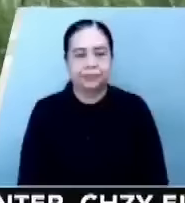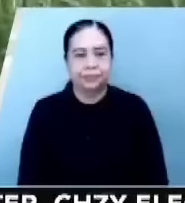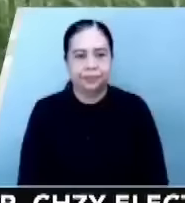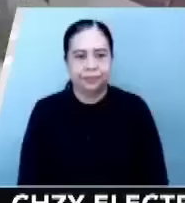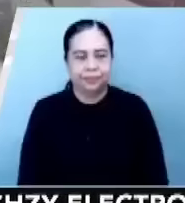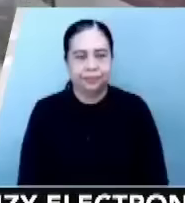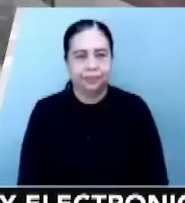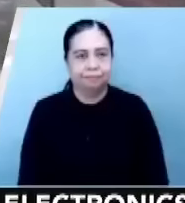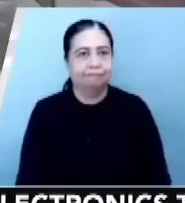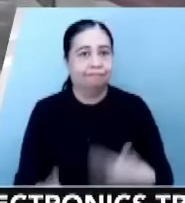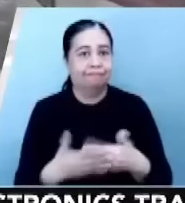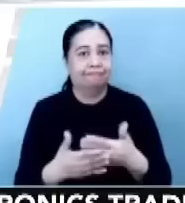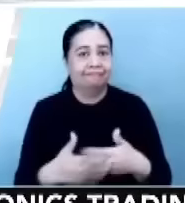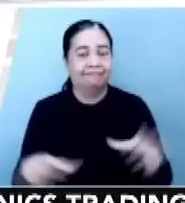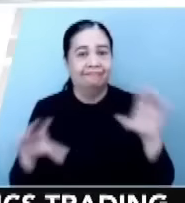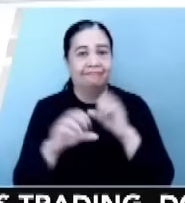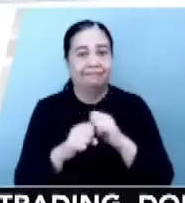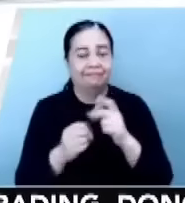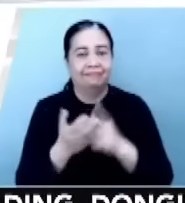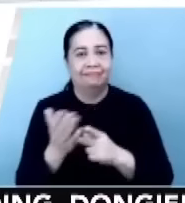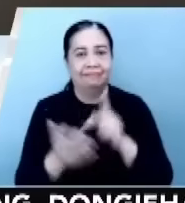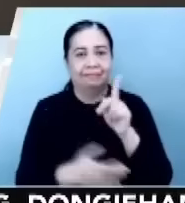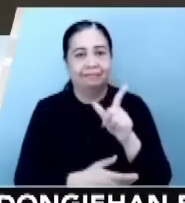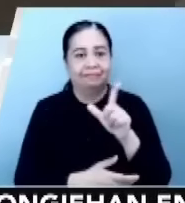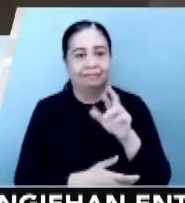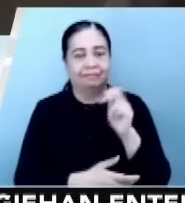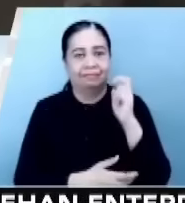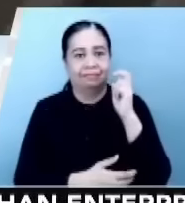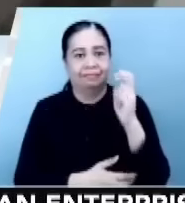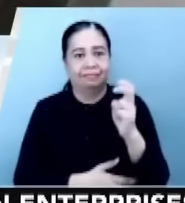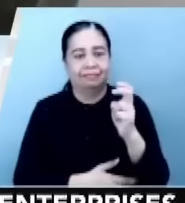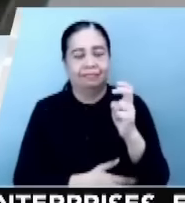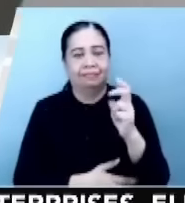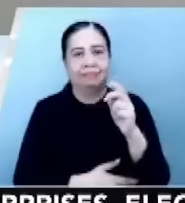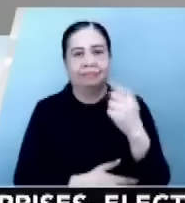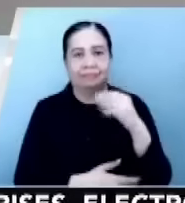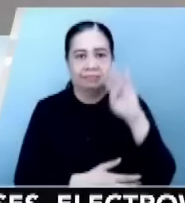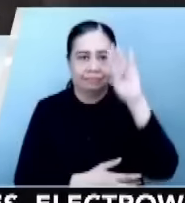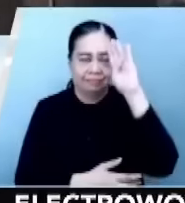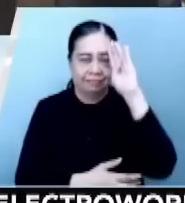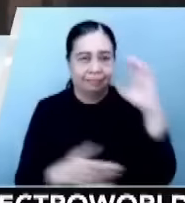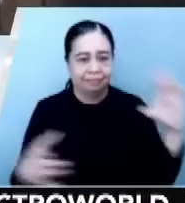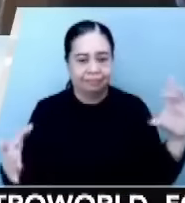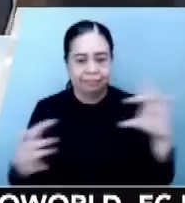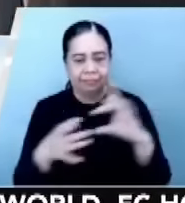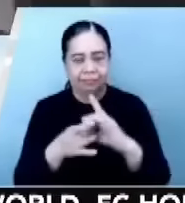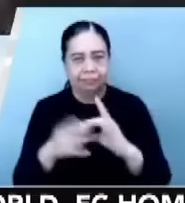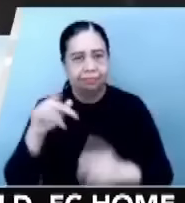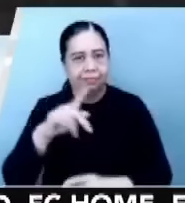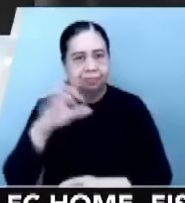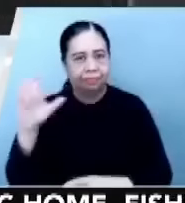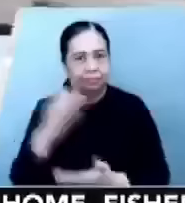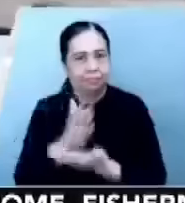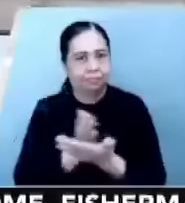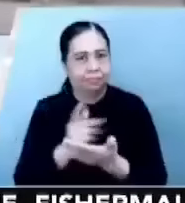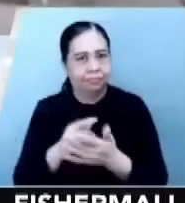Patapos na ang ginagawang phase 1 ng LRT Line 1 Cavite Extension na magdurugtong sa Pasay sa ilang bahagi ng